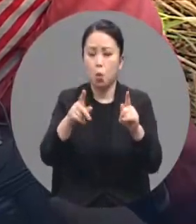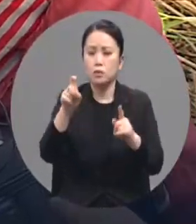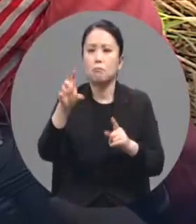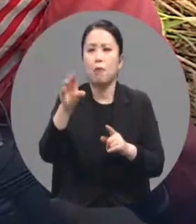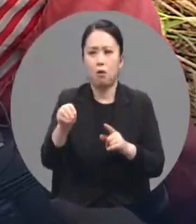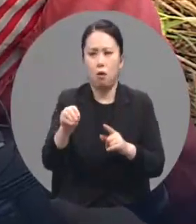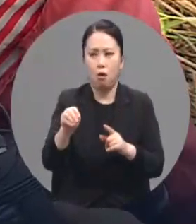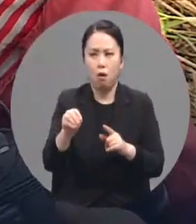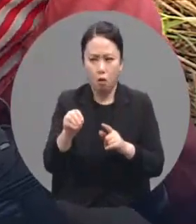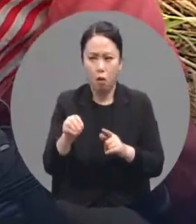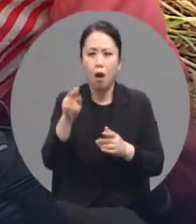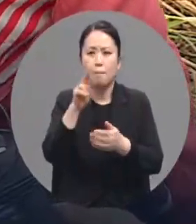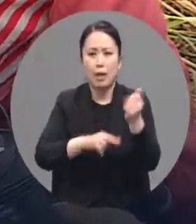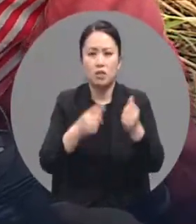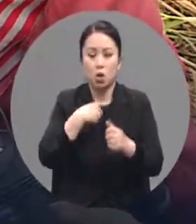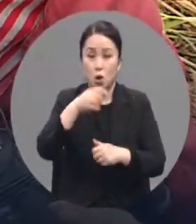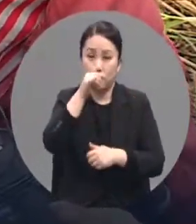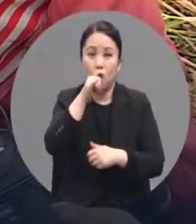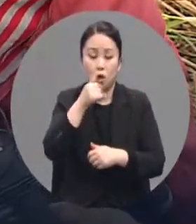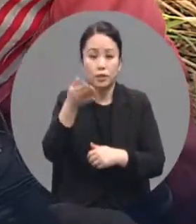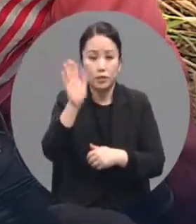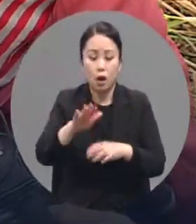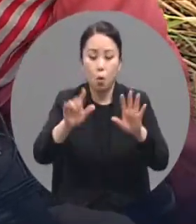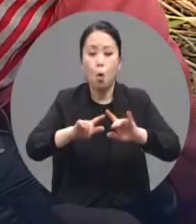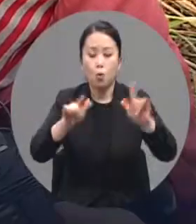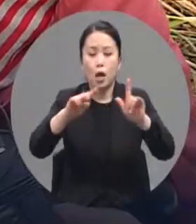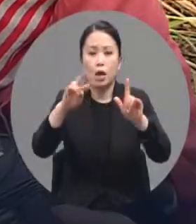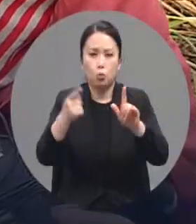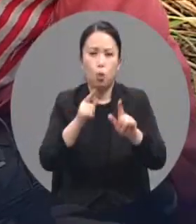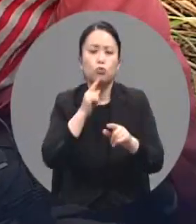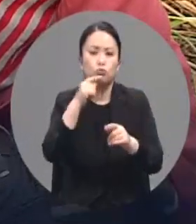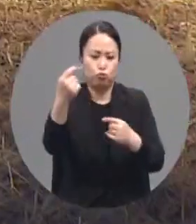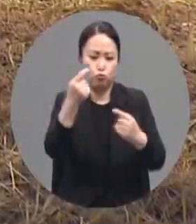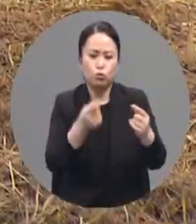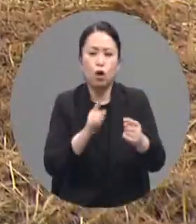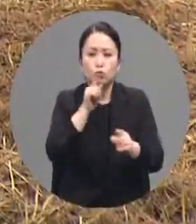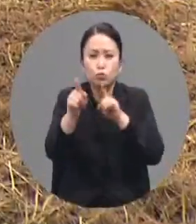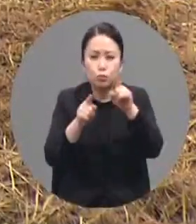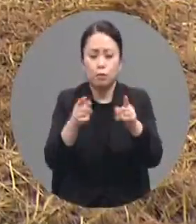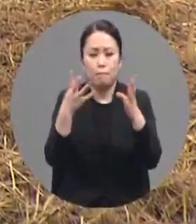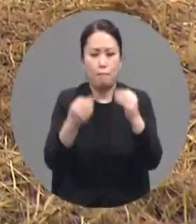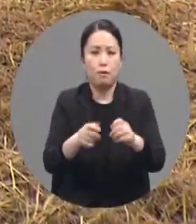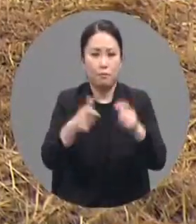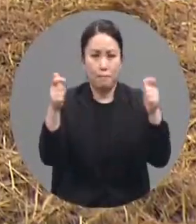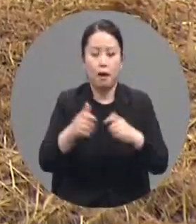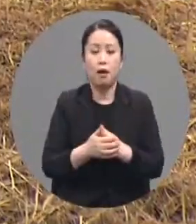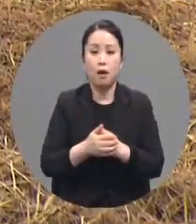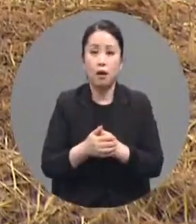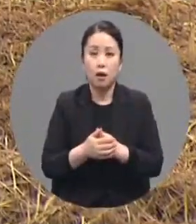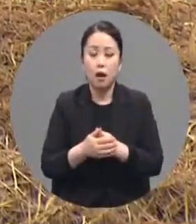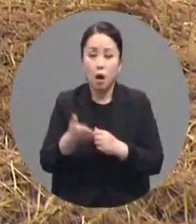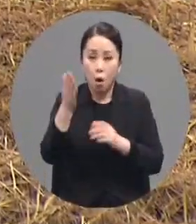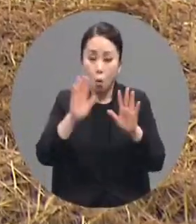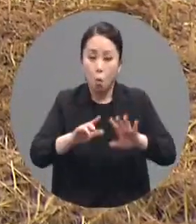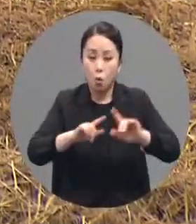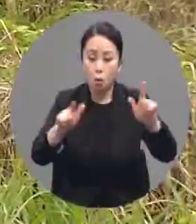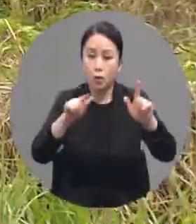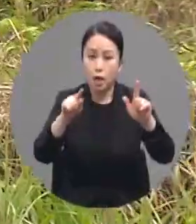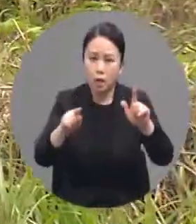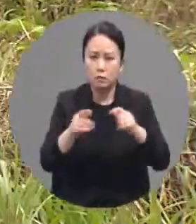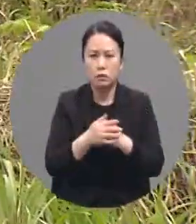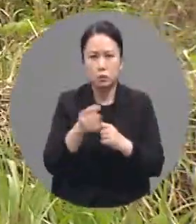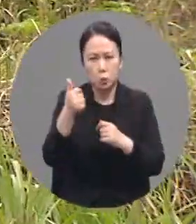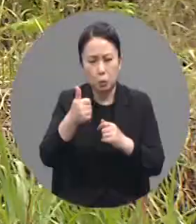작년에도 10만 원을 줬지만 올해도 10만 원의 주문을 받았습니다. 올해는 지난달 이상 저온으로 작황이